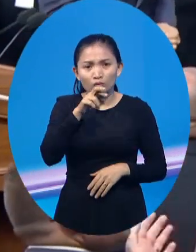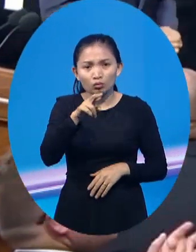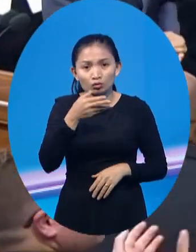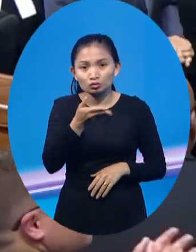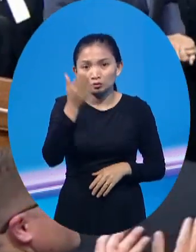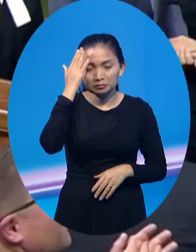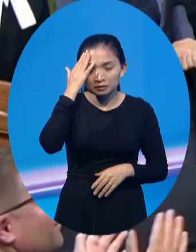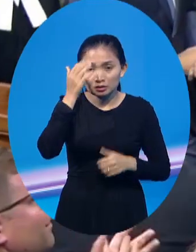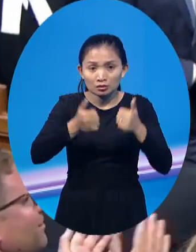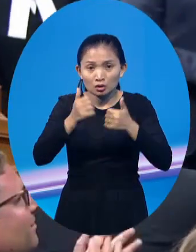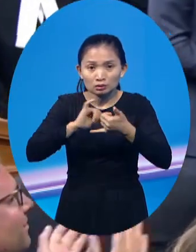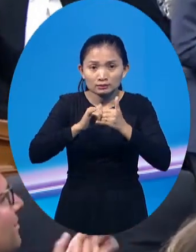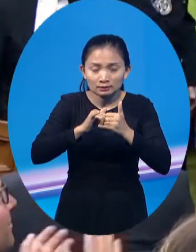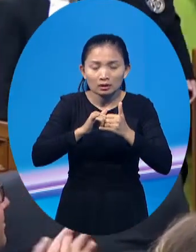biết hoàn toàn chịu trách nhiệm về hành động của mình